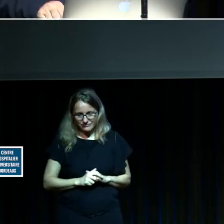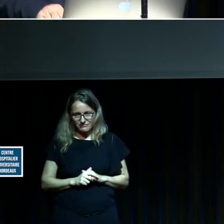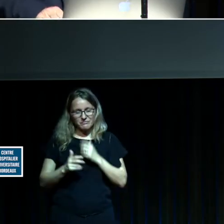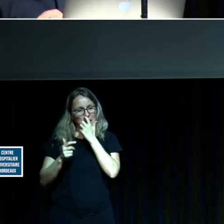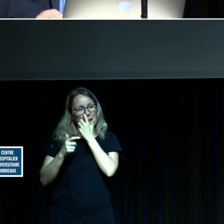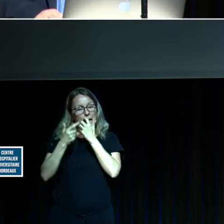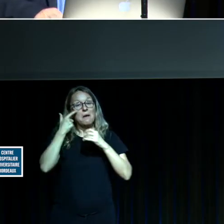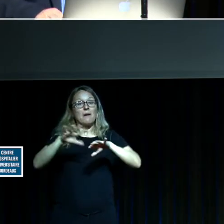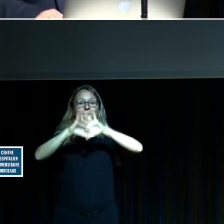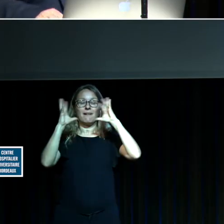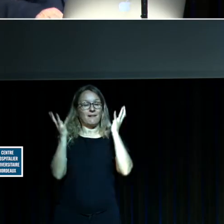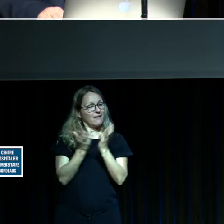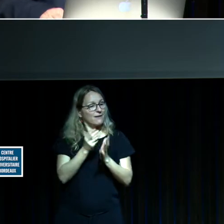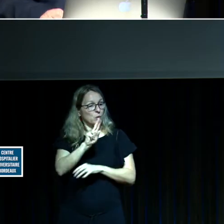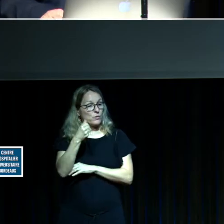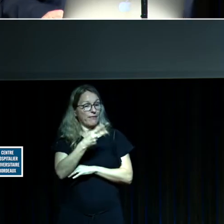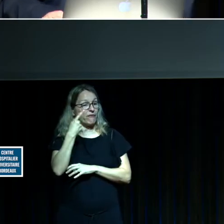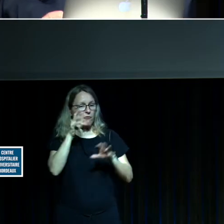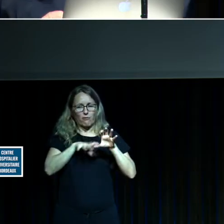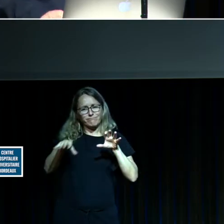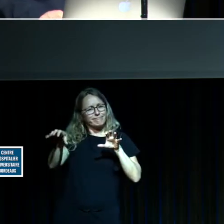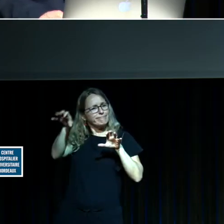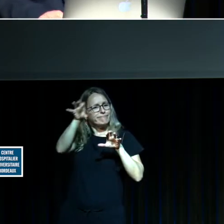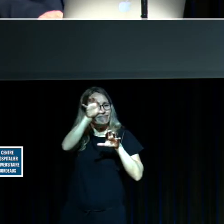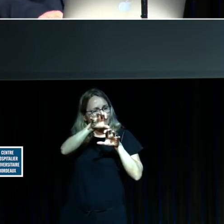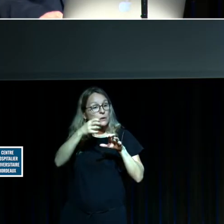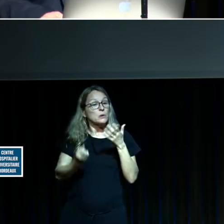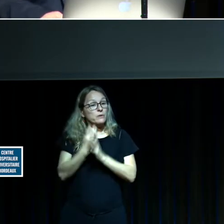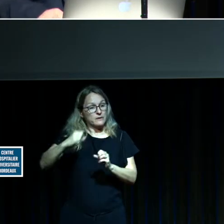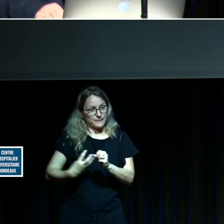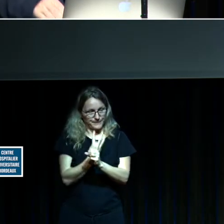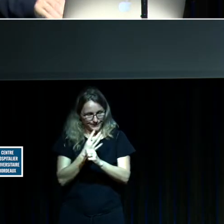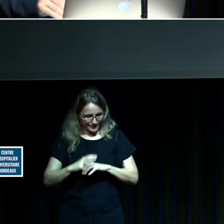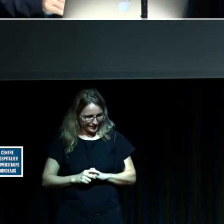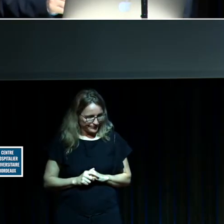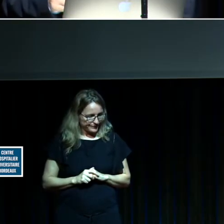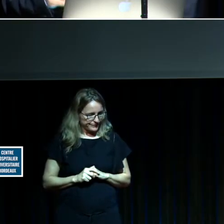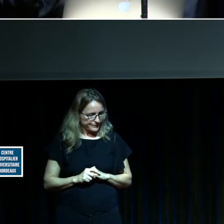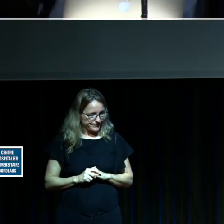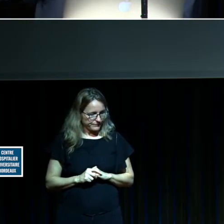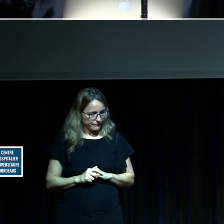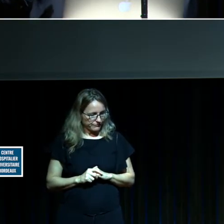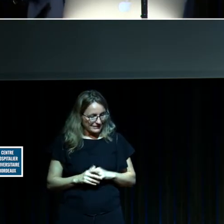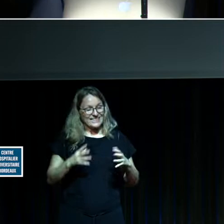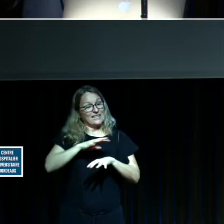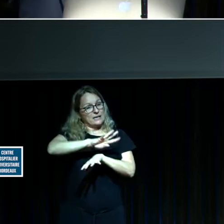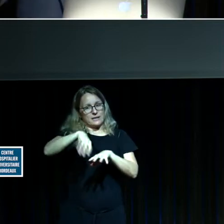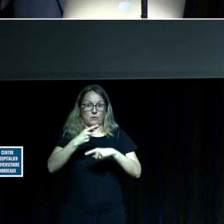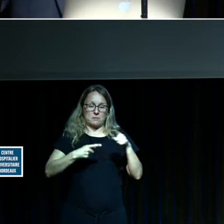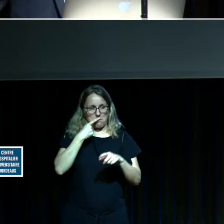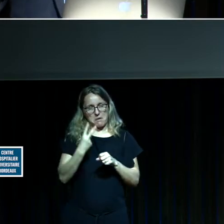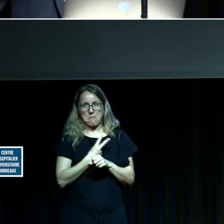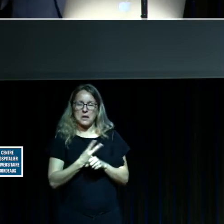l'ensemble des unités neurovasculaires qui existent à l'heure actuelle en Nouvelle-Aquitaine. Donc, les 4h30, c'est bien, on n'a